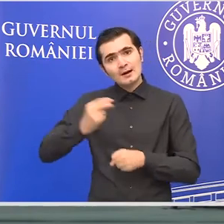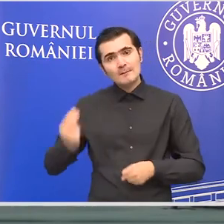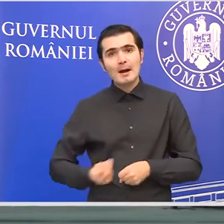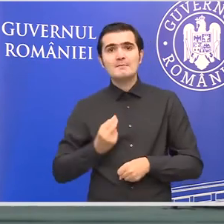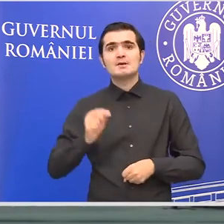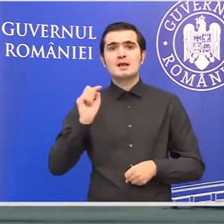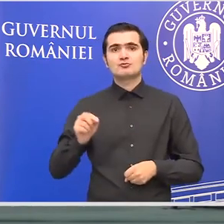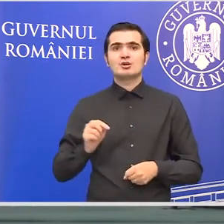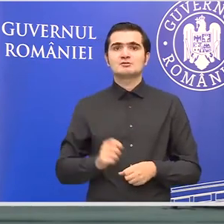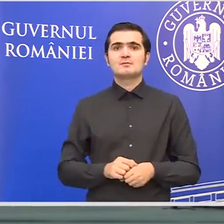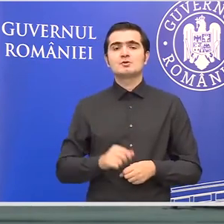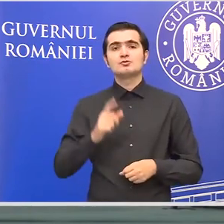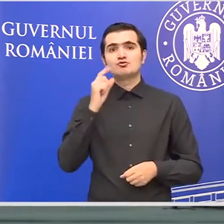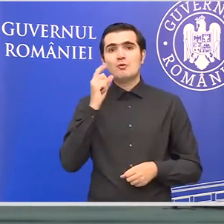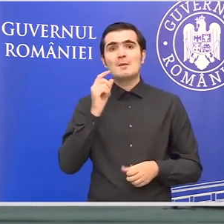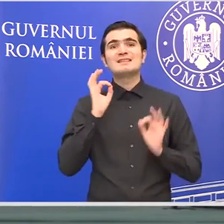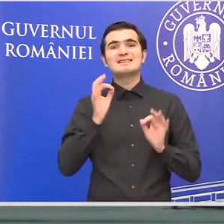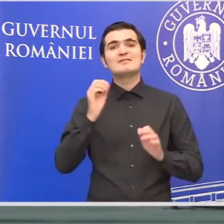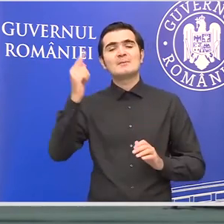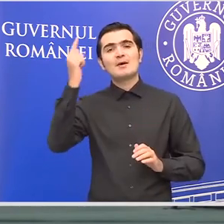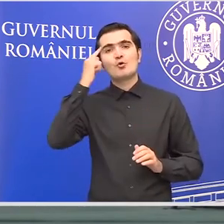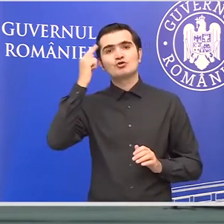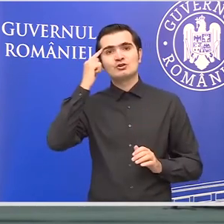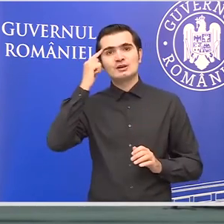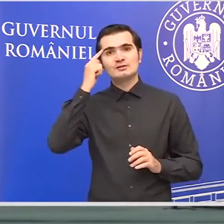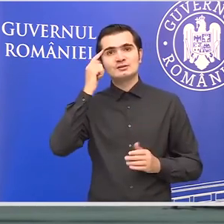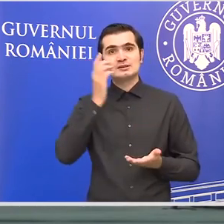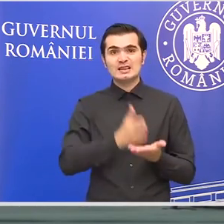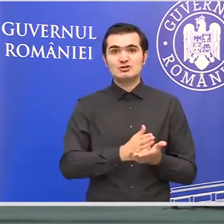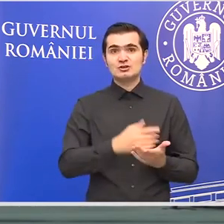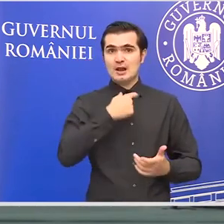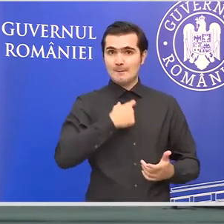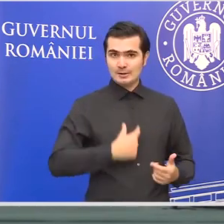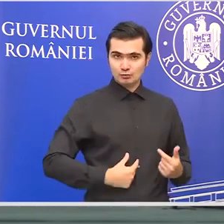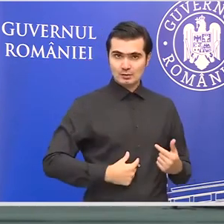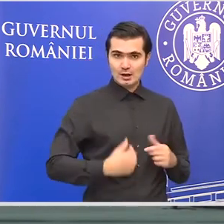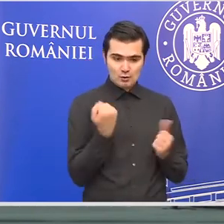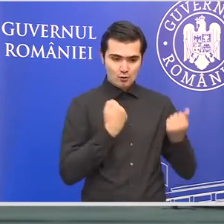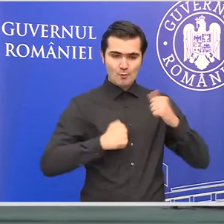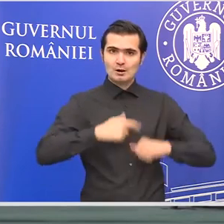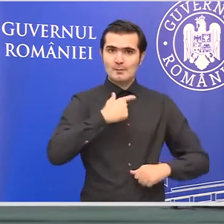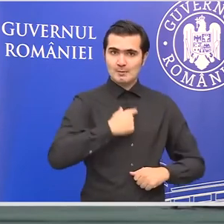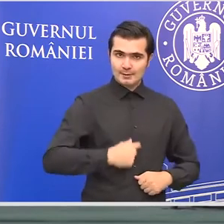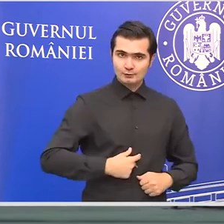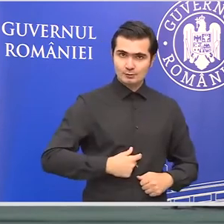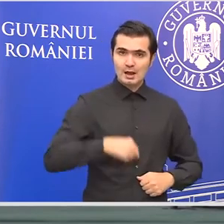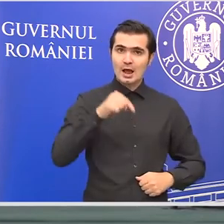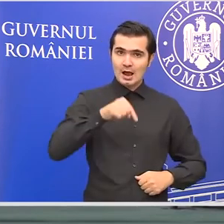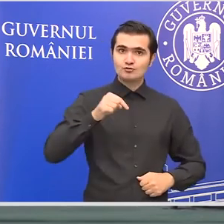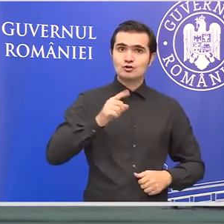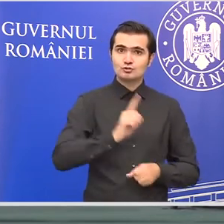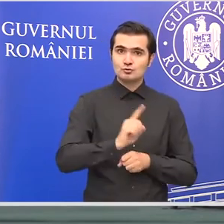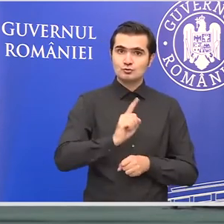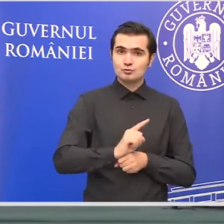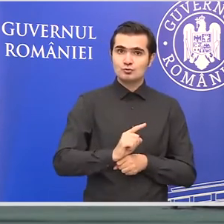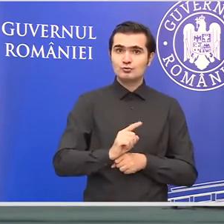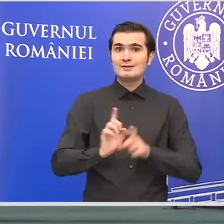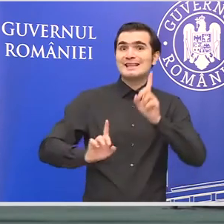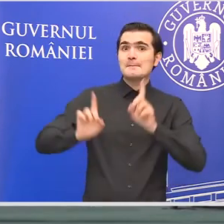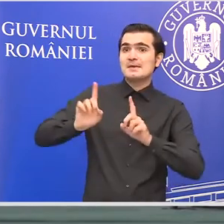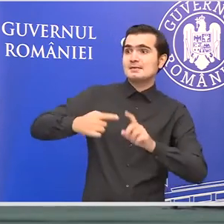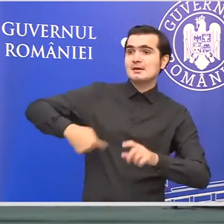lucru și oamenii să fie mai conștienți că de decizia lor personală și de comportamentul lor, până la urmă, depindem noi